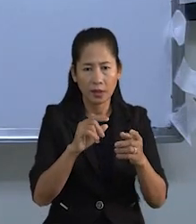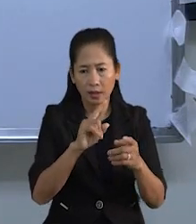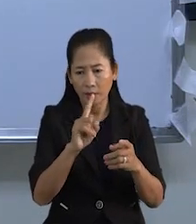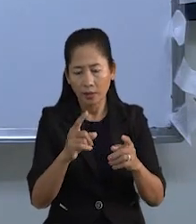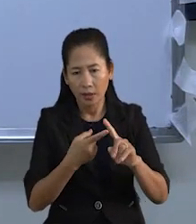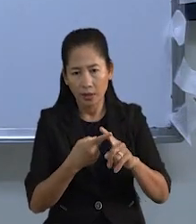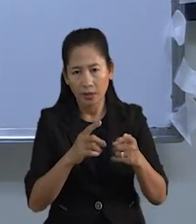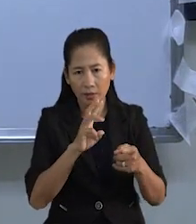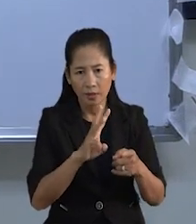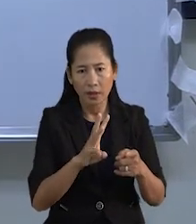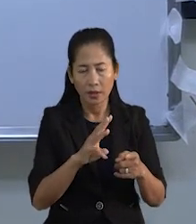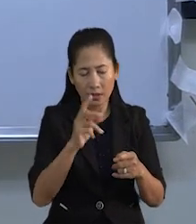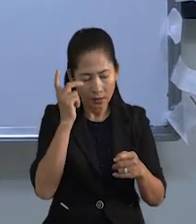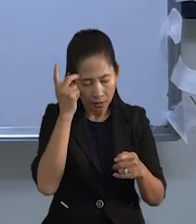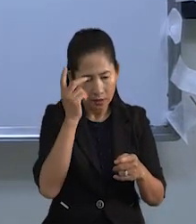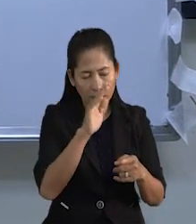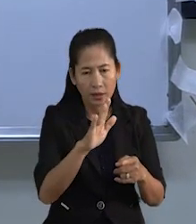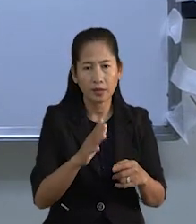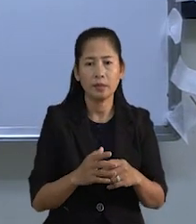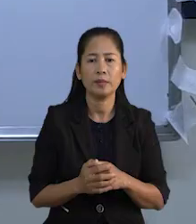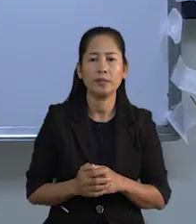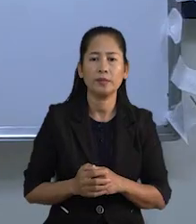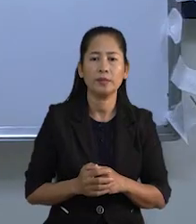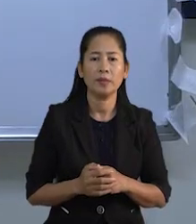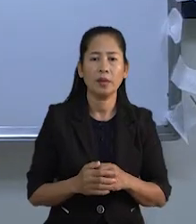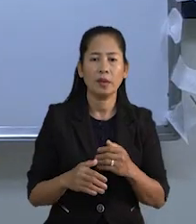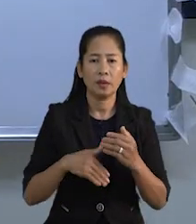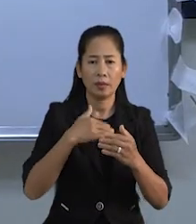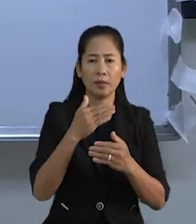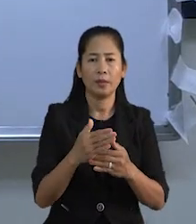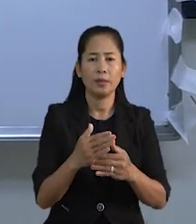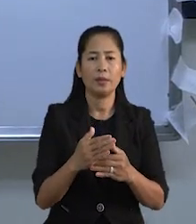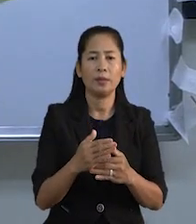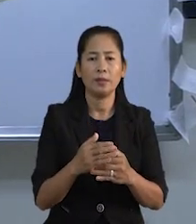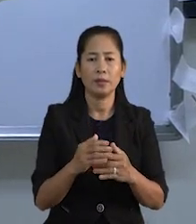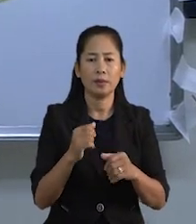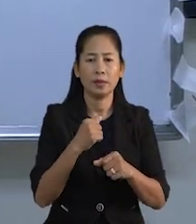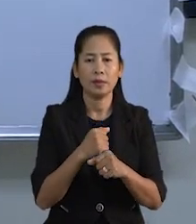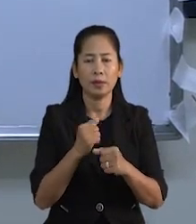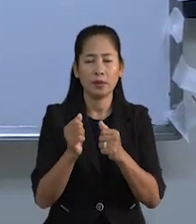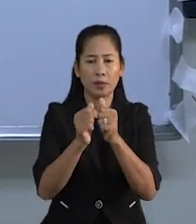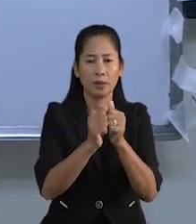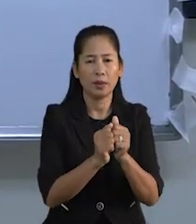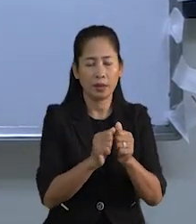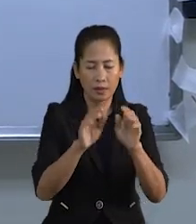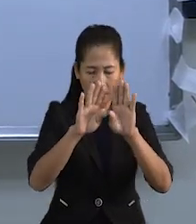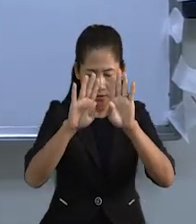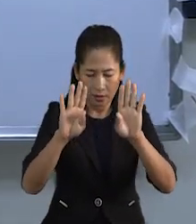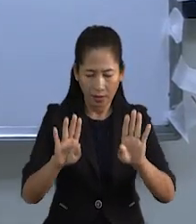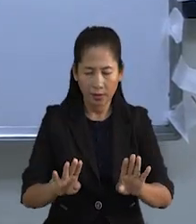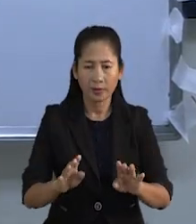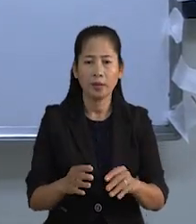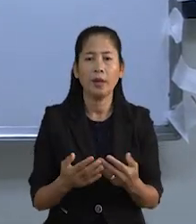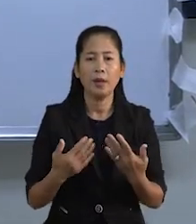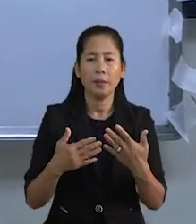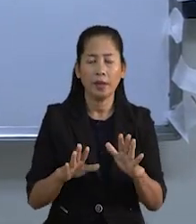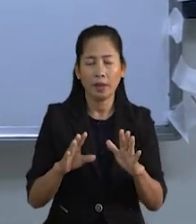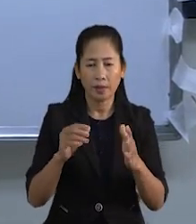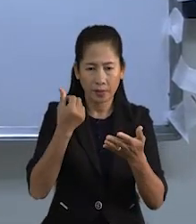ណាមួយលេខរៀងទី3កូនគិតឲ្យហើយបាទបន្តិចទៀតយើងនឹងធ្វើរួមគ្នានៅលើក្រដាស់ខៀនហើ